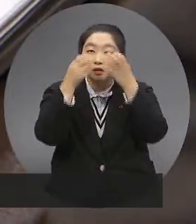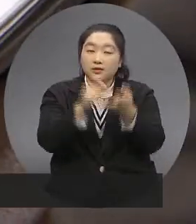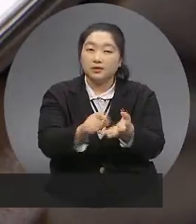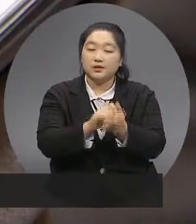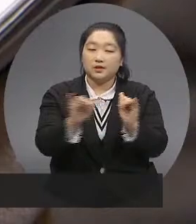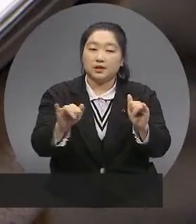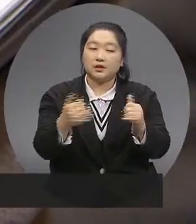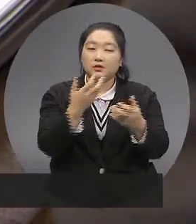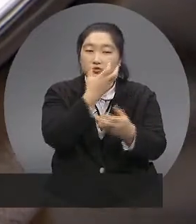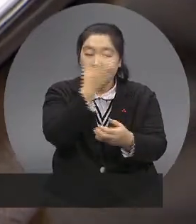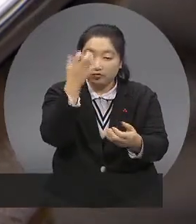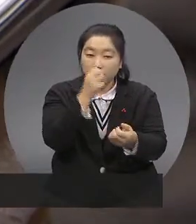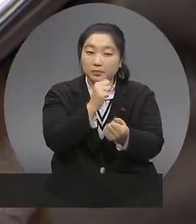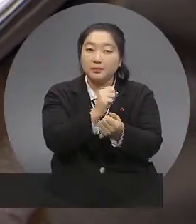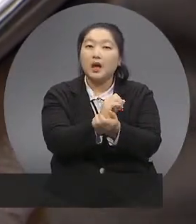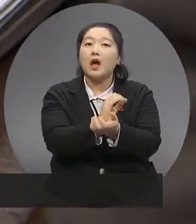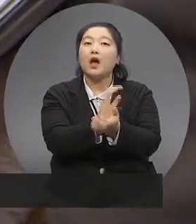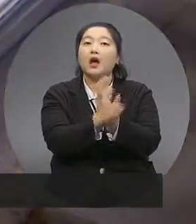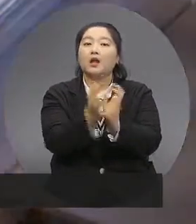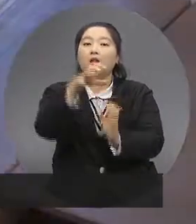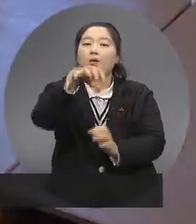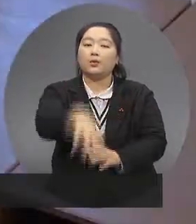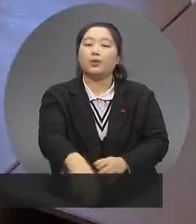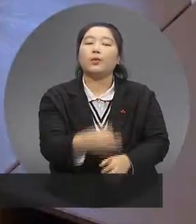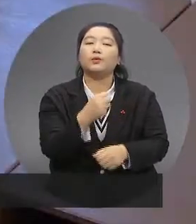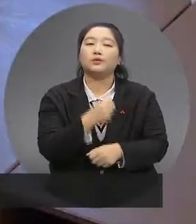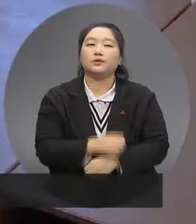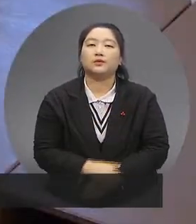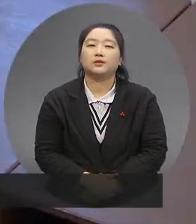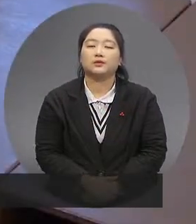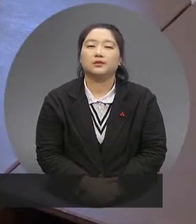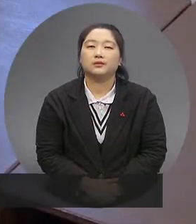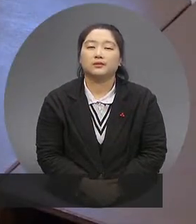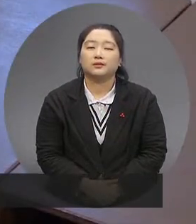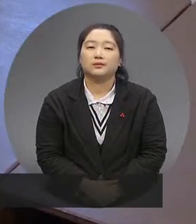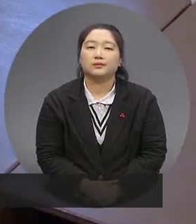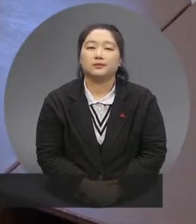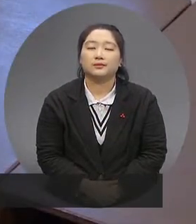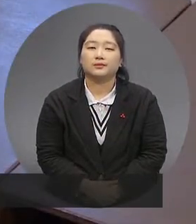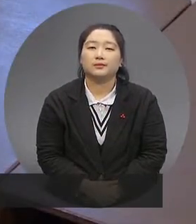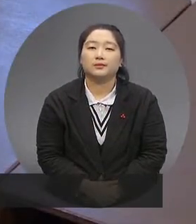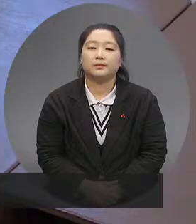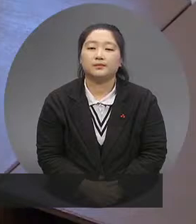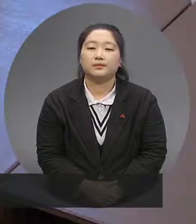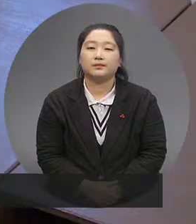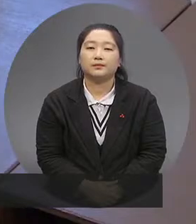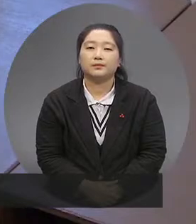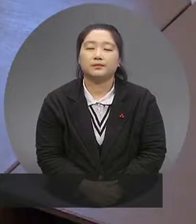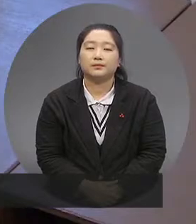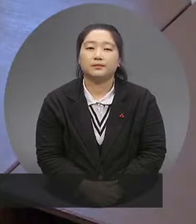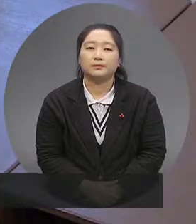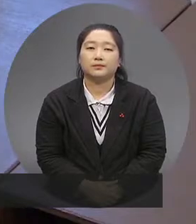튀우고 피어내는 공간으로 자리매김하길 바라봅니다. MBC 뉴스 조미애입니다.